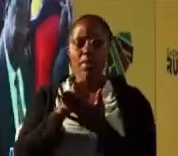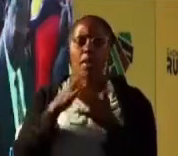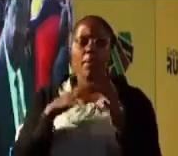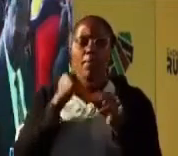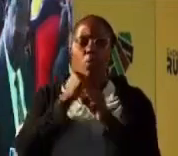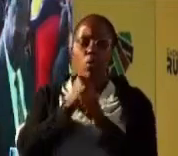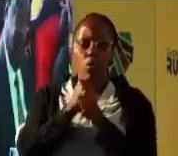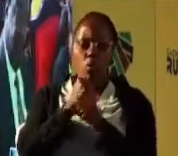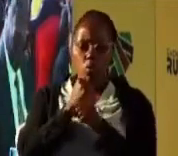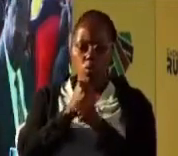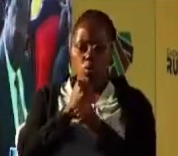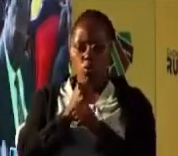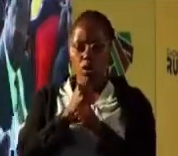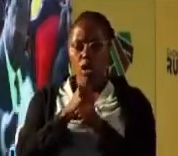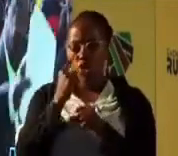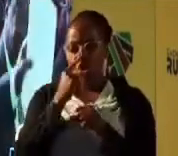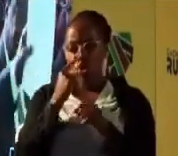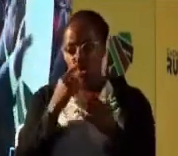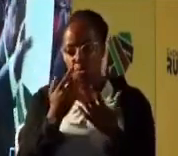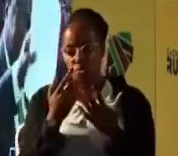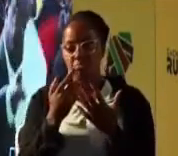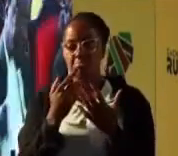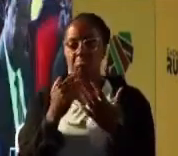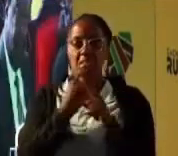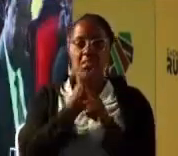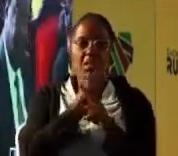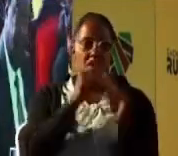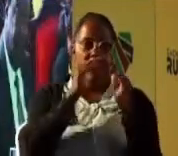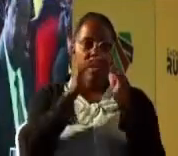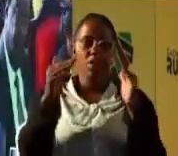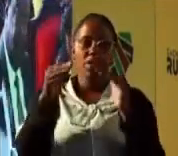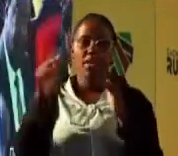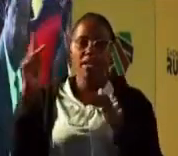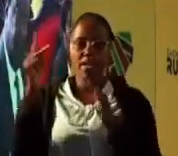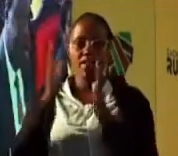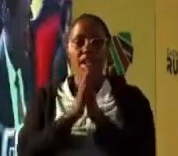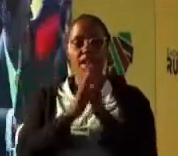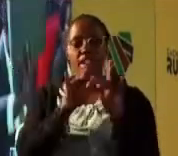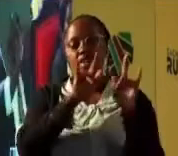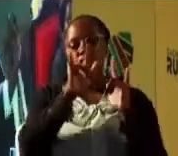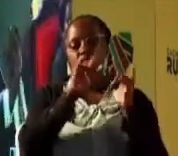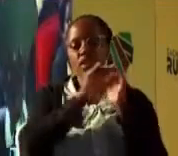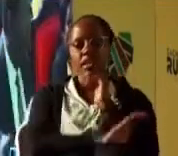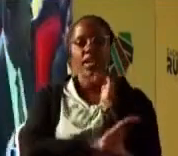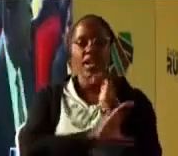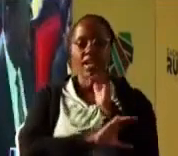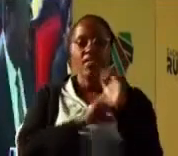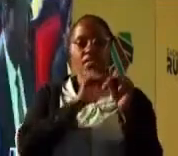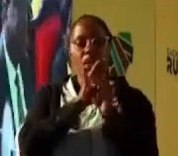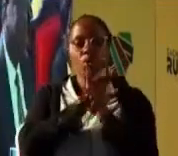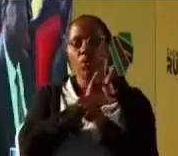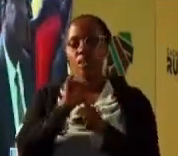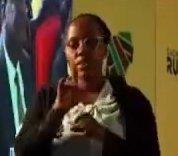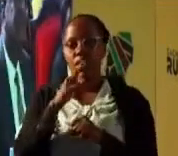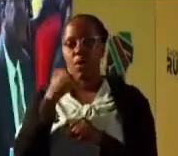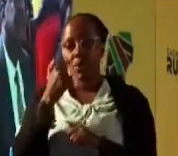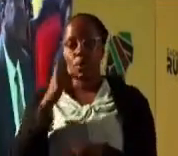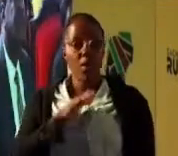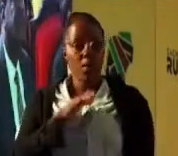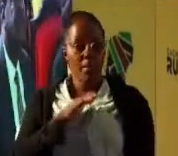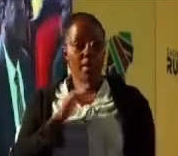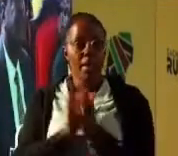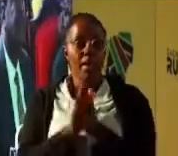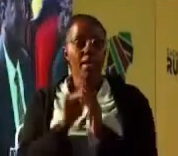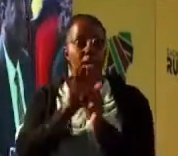wanafanya kazi katika manyumba ya watu hapa Kenya na hata kule ngambo. Wengi wao ni kina mama.